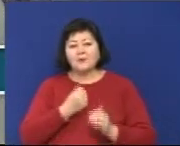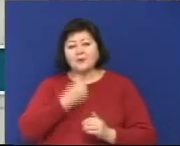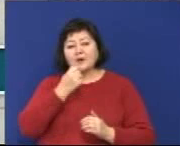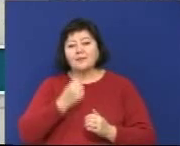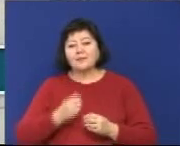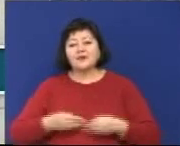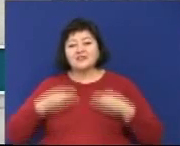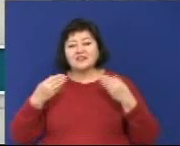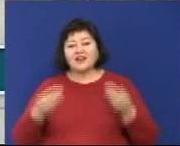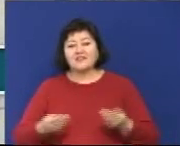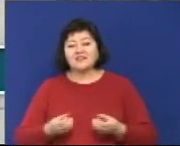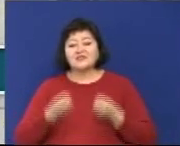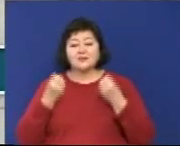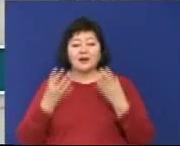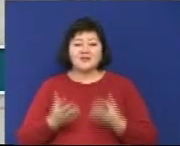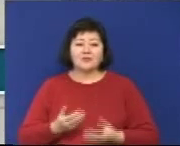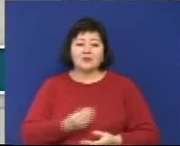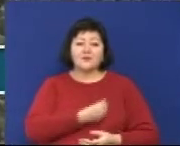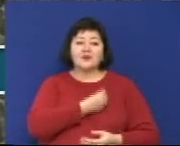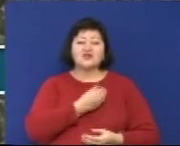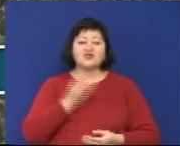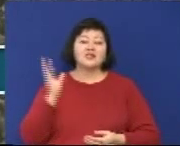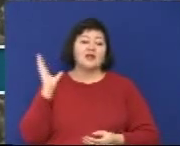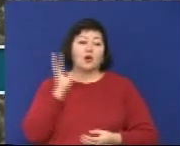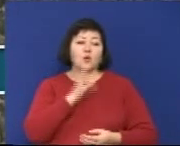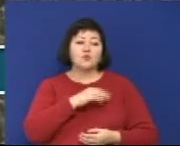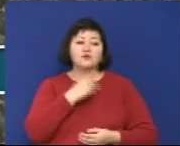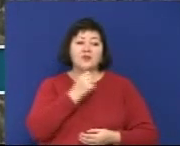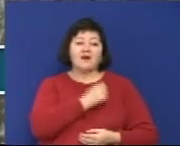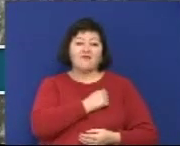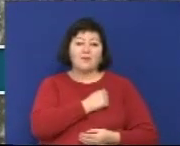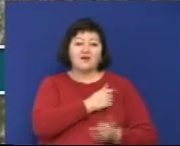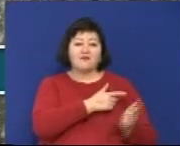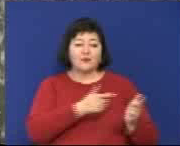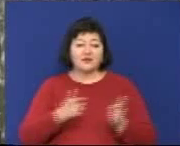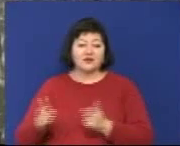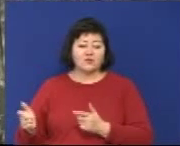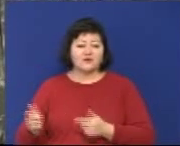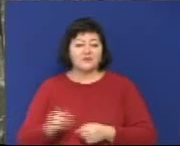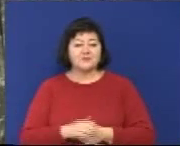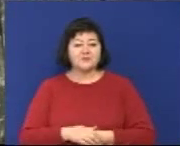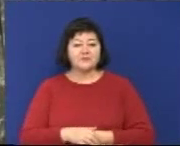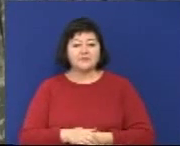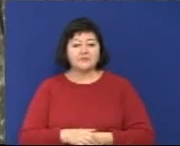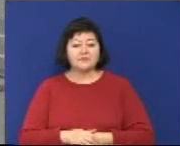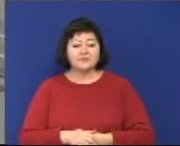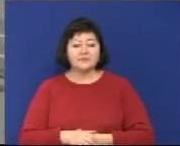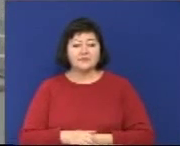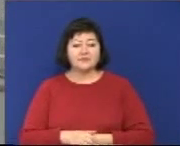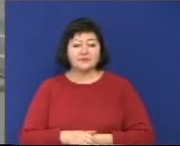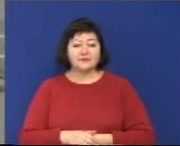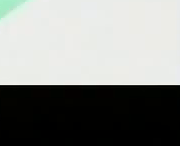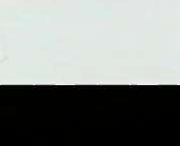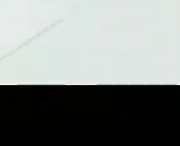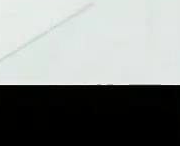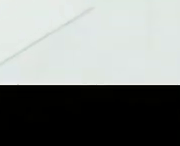и пожелало дальнейших успехов и высоких достижений в боевой подготовке. Самат Секенов, Илья Скиндикпаев, телеканал